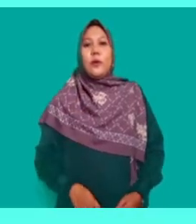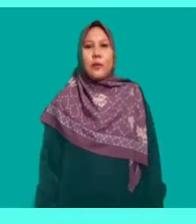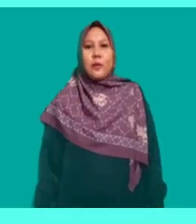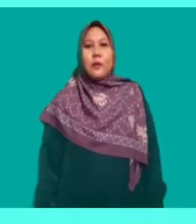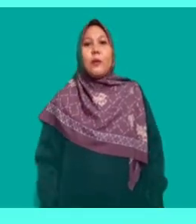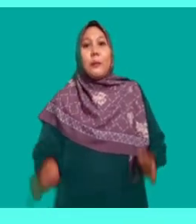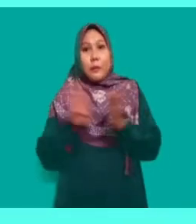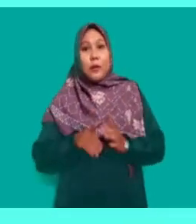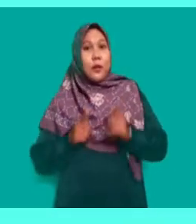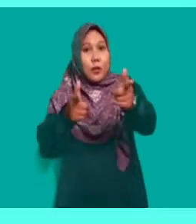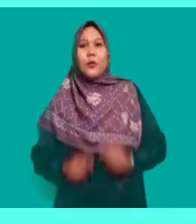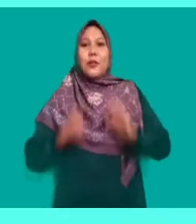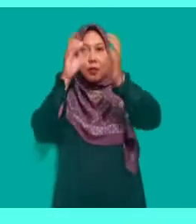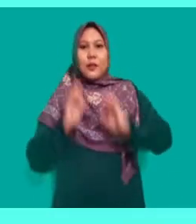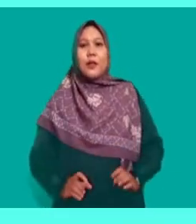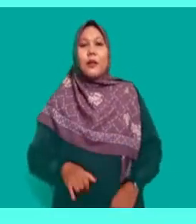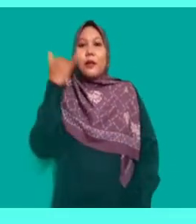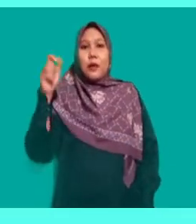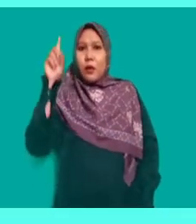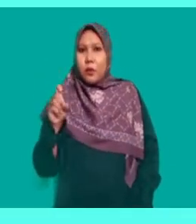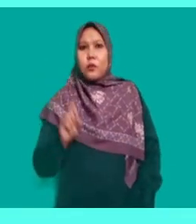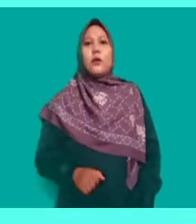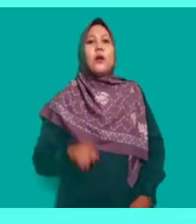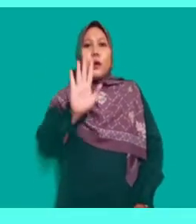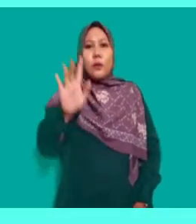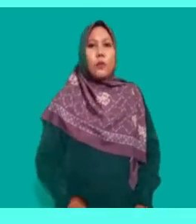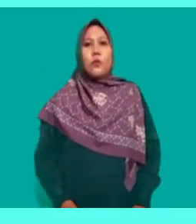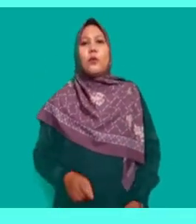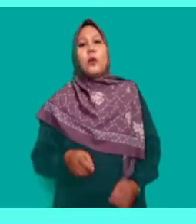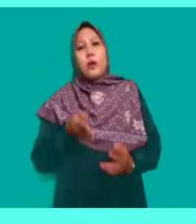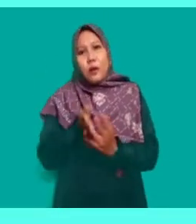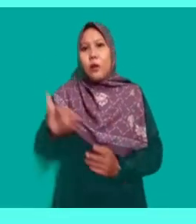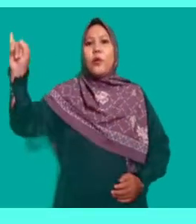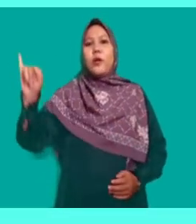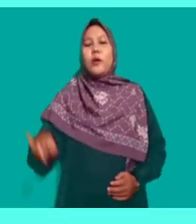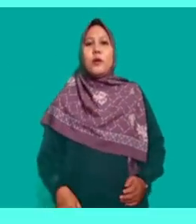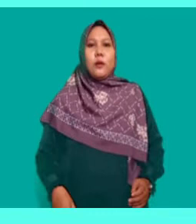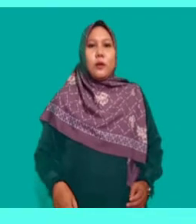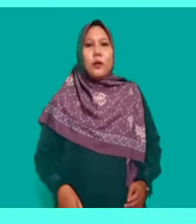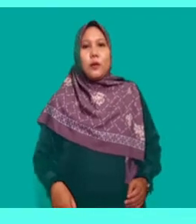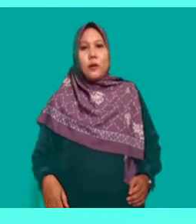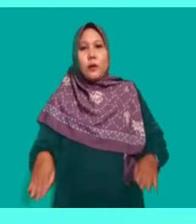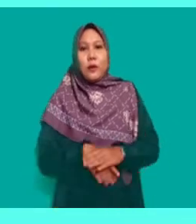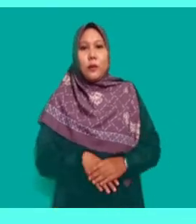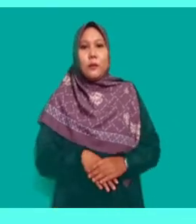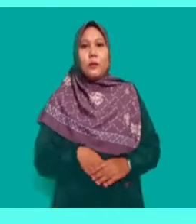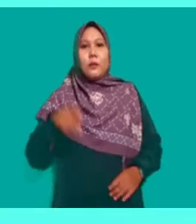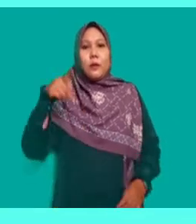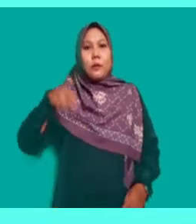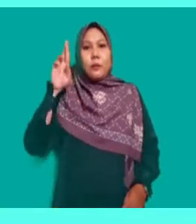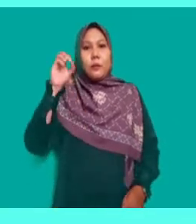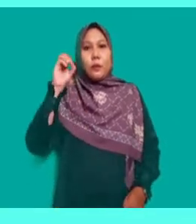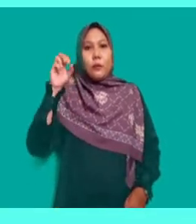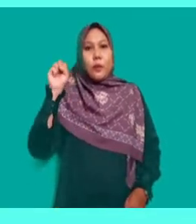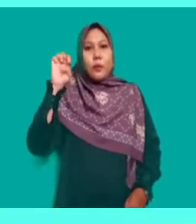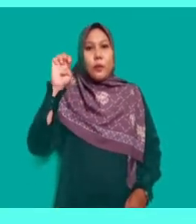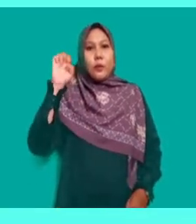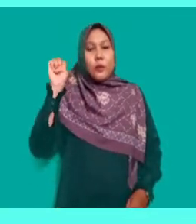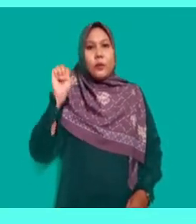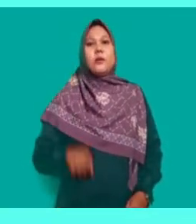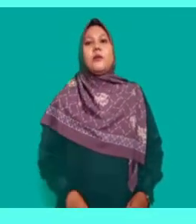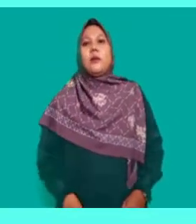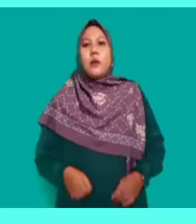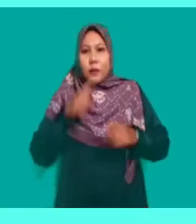Pertama, setiap penggugat atau pemohon datang ke Pengadilan Agama Batu Sangkar dengan menyerahkan surat permohonan